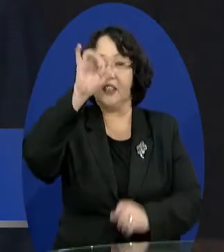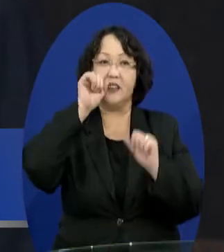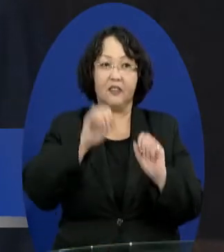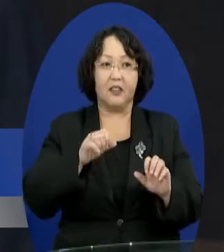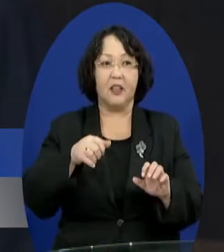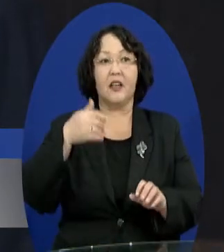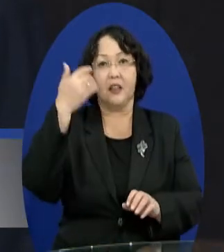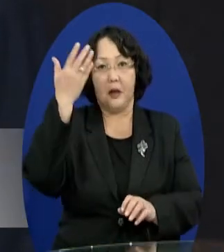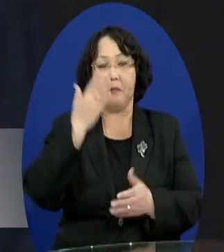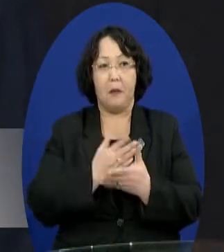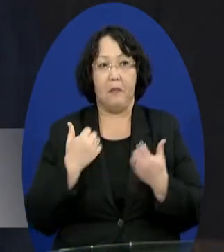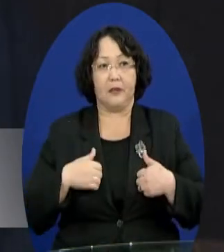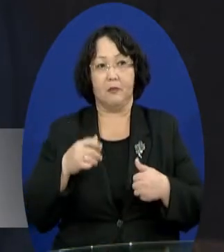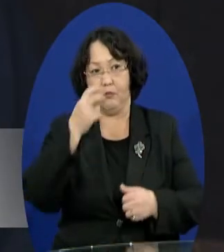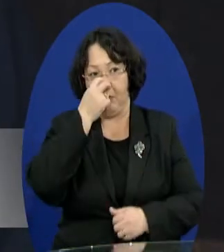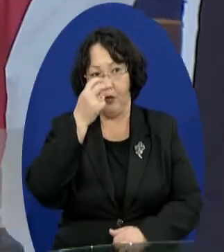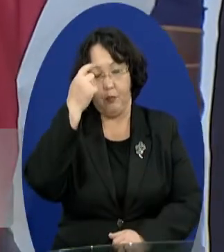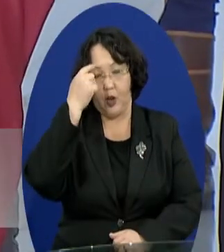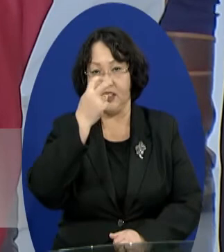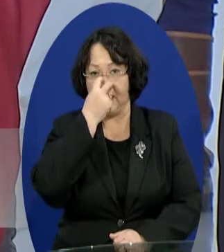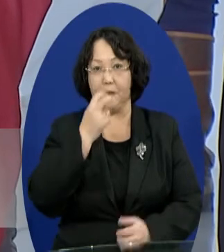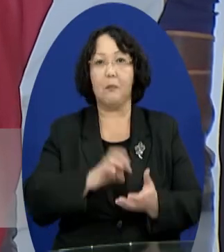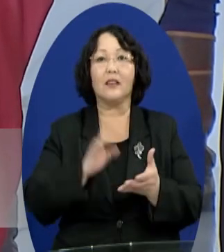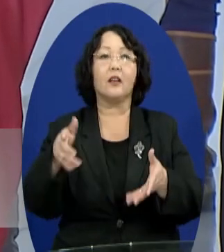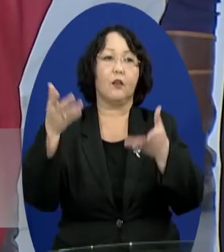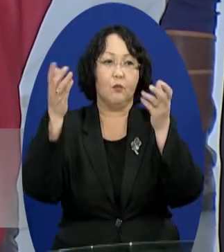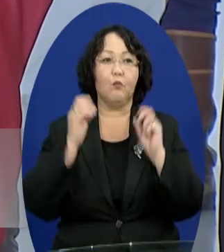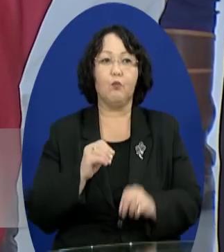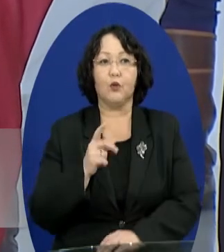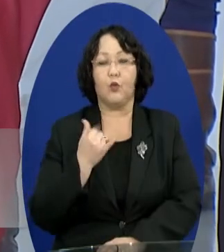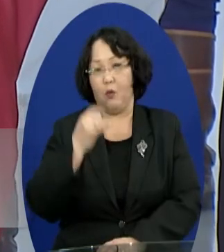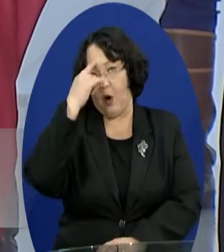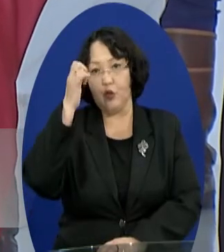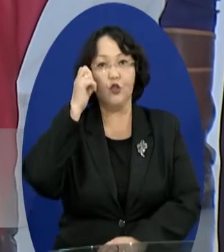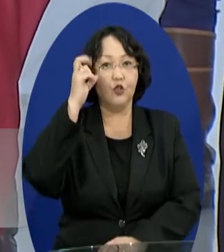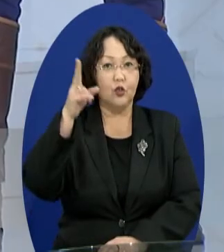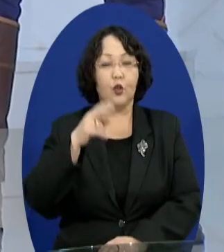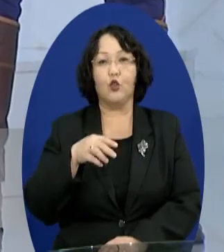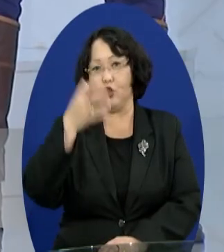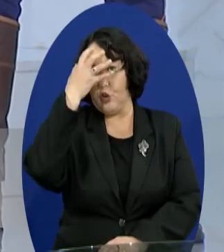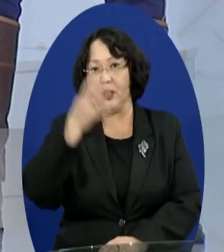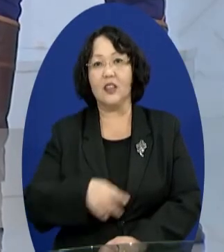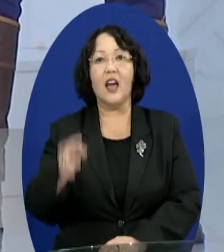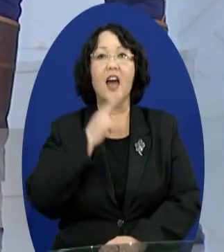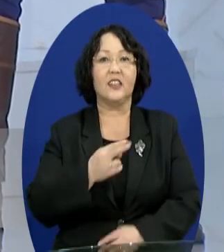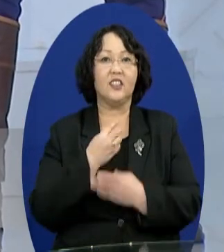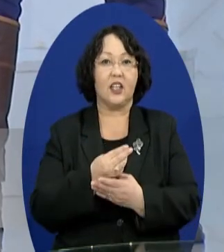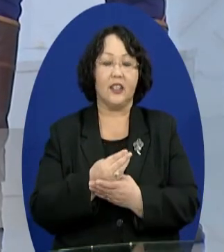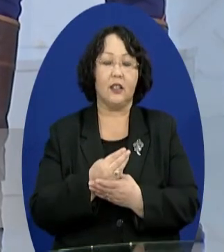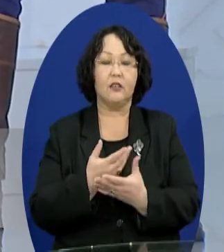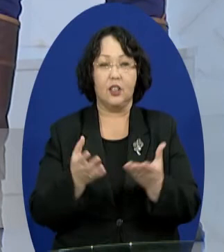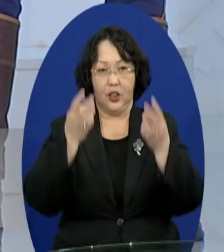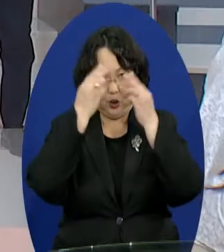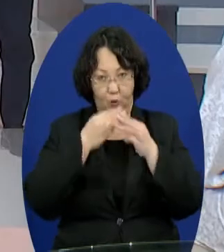баярлалаа. Монголын цирк мандан бадарх болтугай л гэж хэлээ. Монгол улсын эрхлэгч хүрэлцэхүй хувьд төрийн дээд цол одон медаль хүртсэн